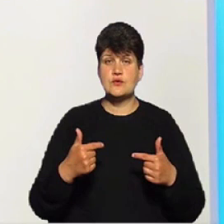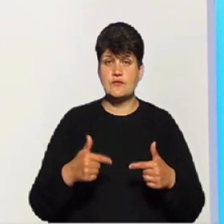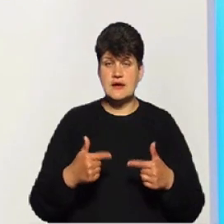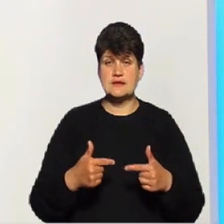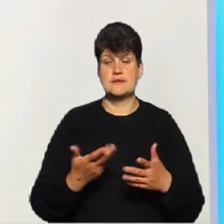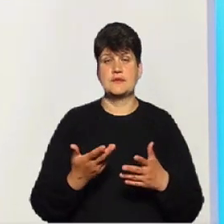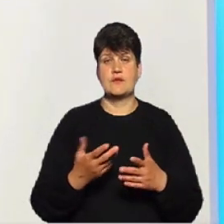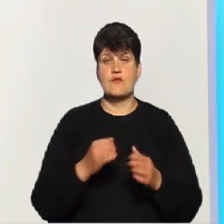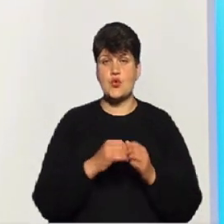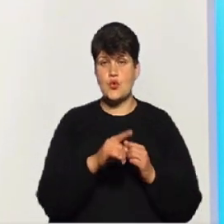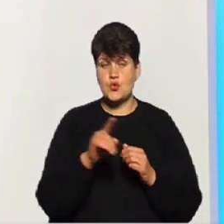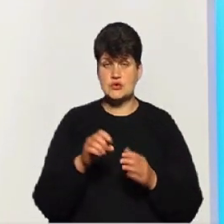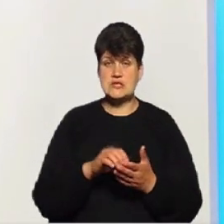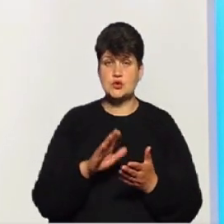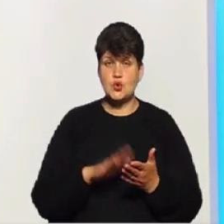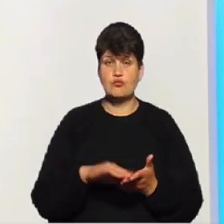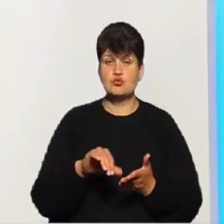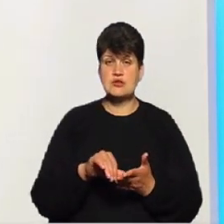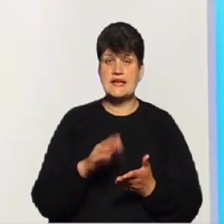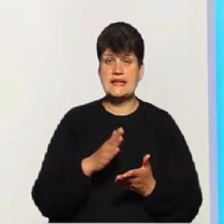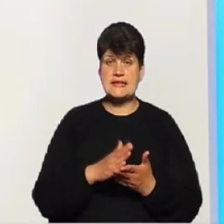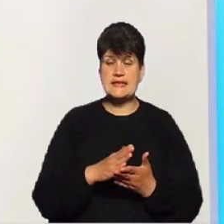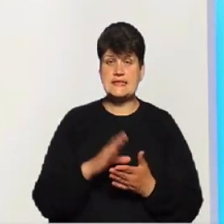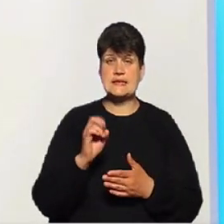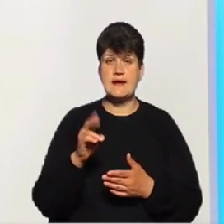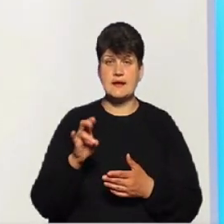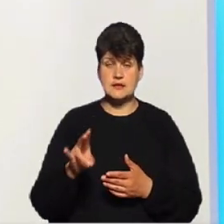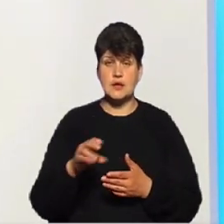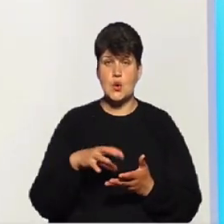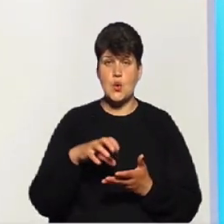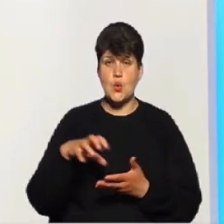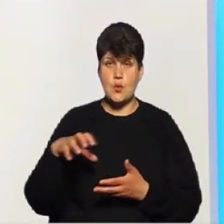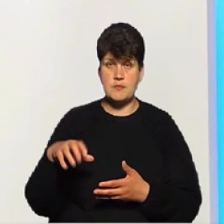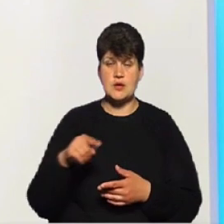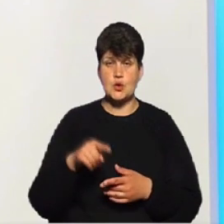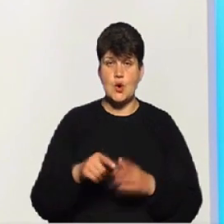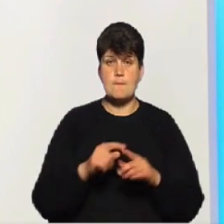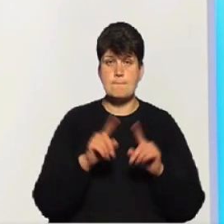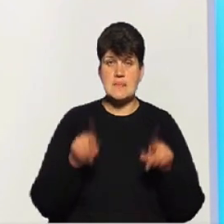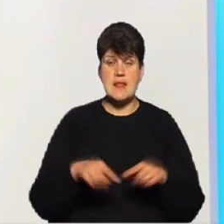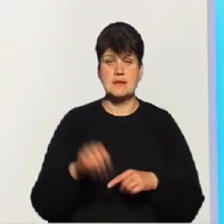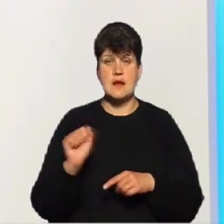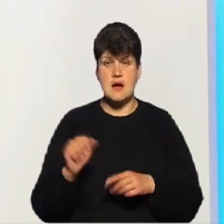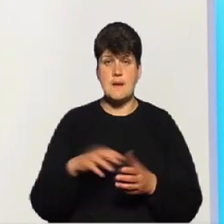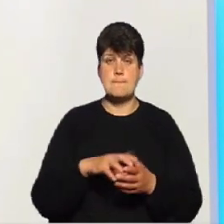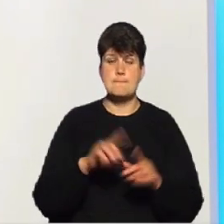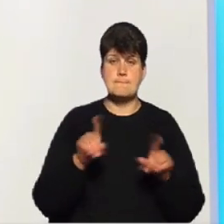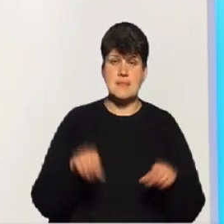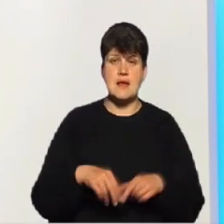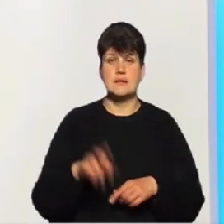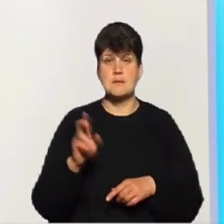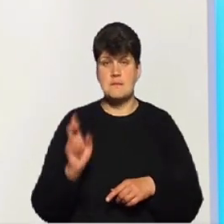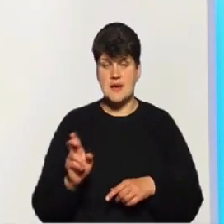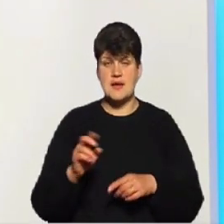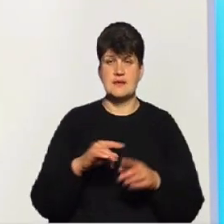інформаційній сторінці кожного зареєстрованого учасника є скан-копія його бланків відповіді. Бланку А, бланку Б, бланку В, в залежності